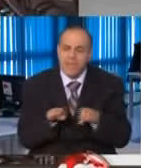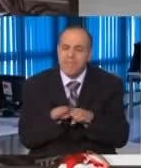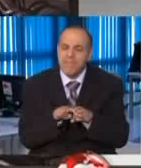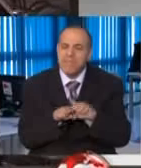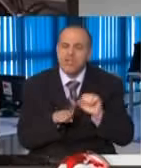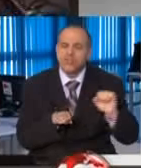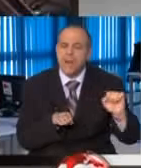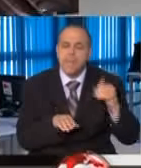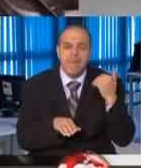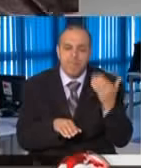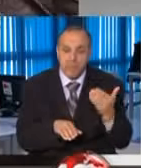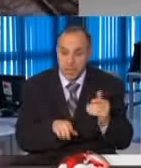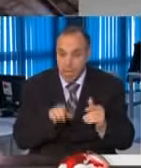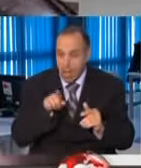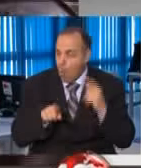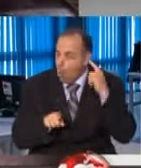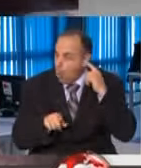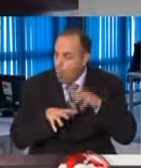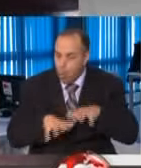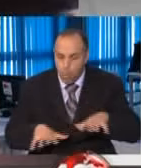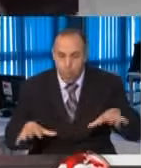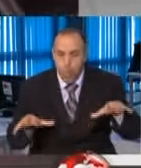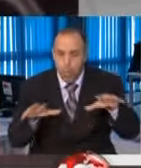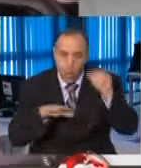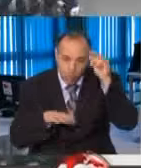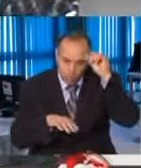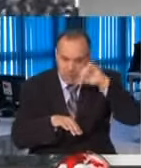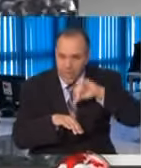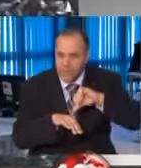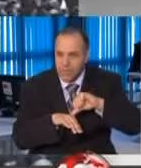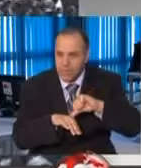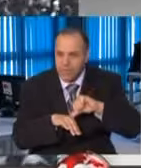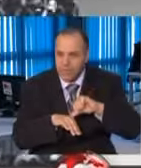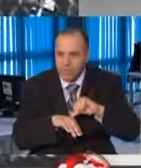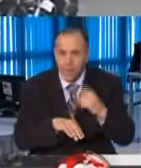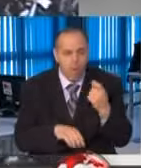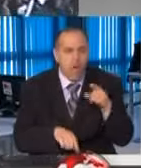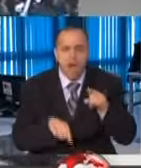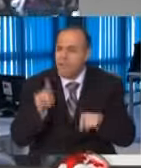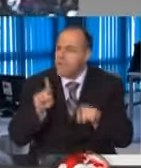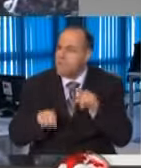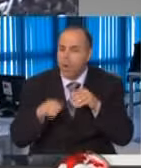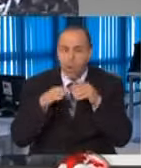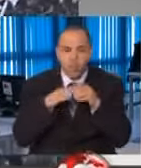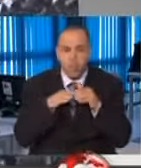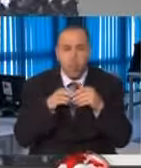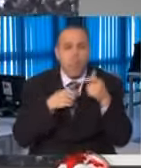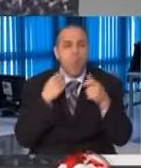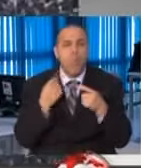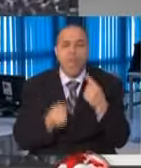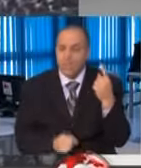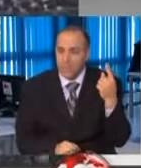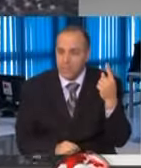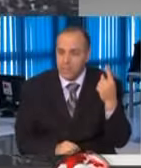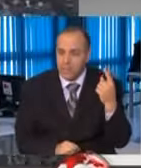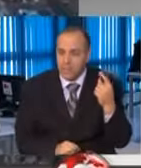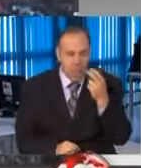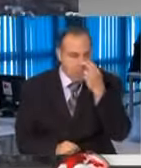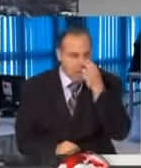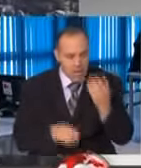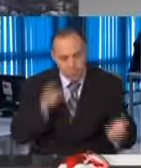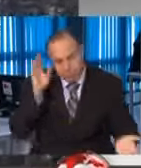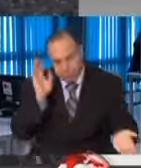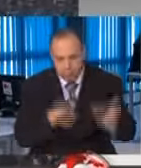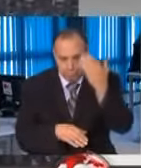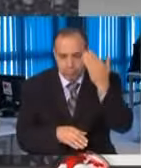الاجتماعية، ليصل صداها تدريجيا إلى العاصمة يوم وقف الألاف مرددين بصوت واحد ارحل لرأس